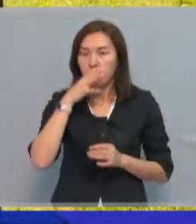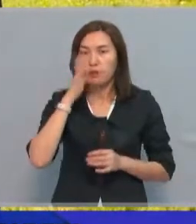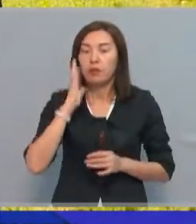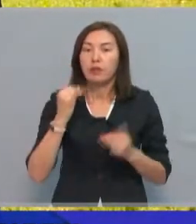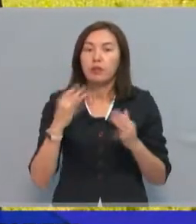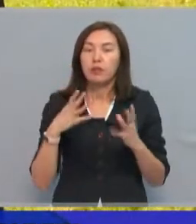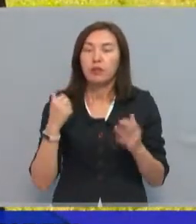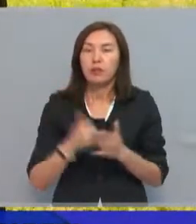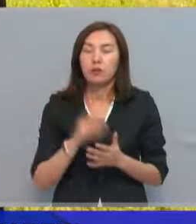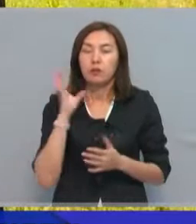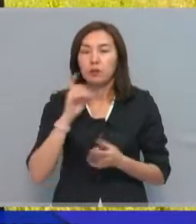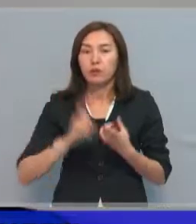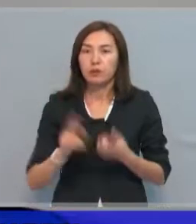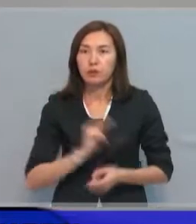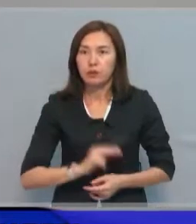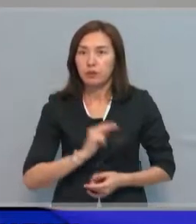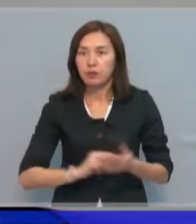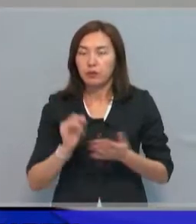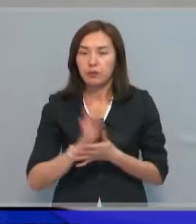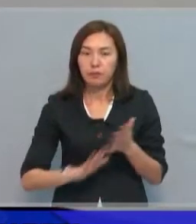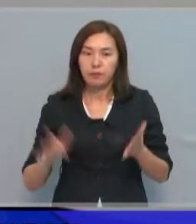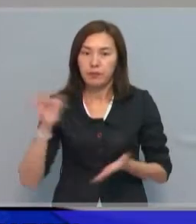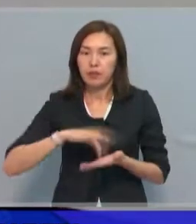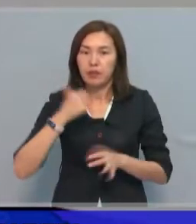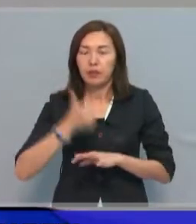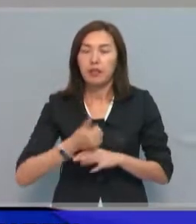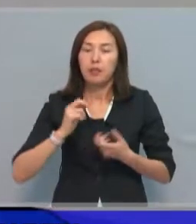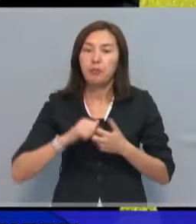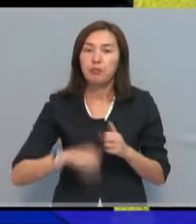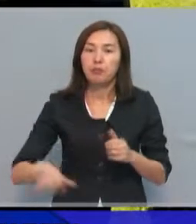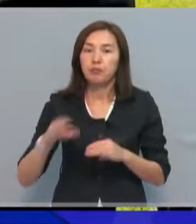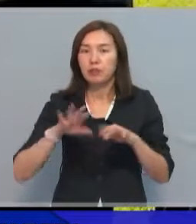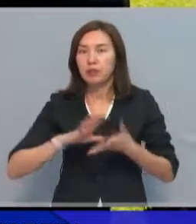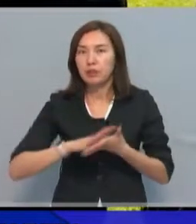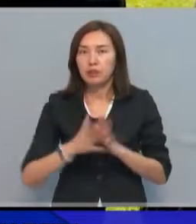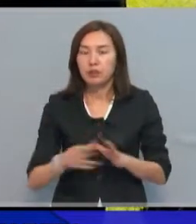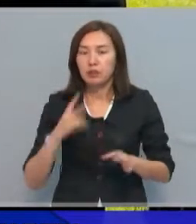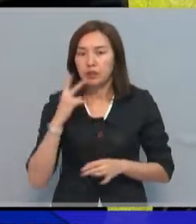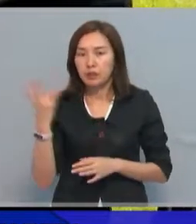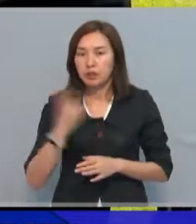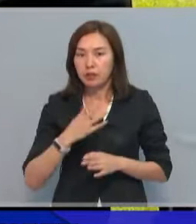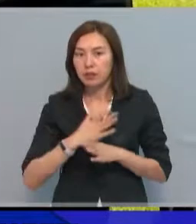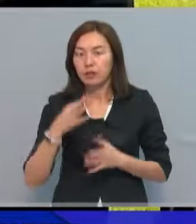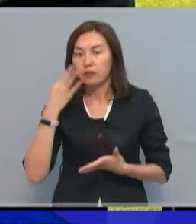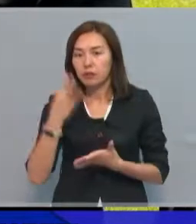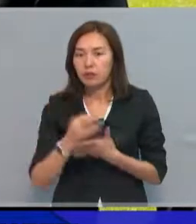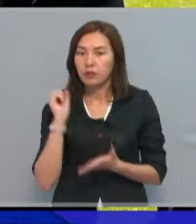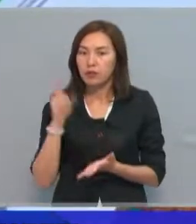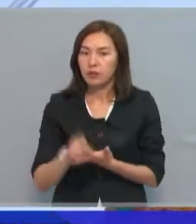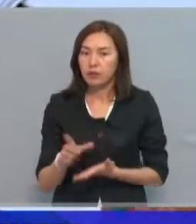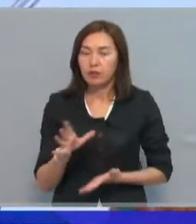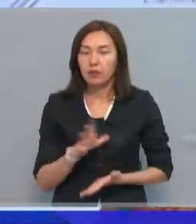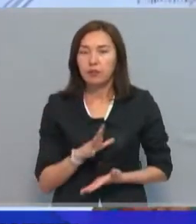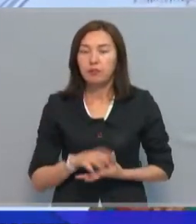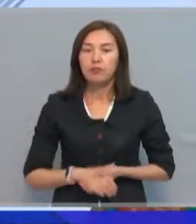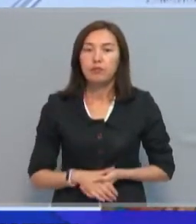болса да, әлі күнге дейін суға қосу жұмыстары жүргізілмеген. Қала әкімі туындаған мәселені шешу жолдарын қарастырып, тиісті сала басшысына нақты